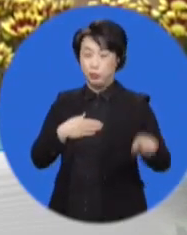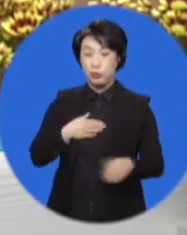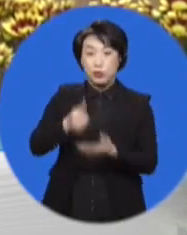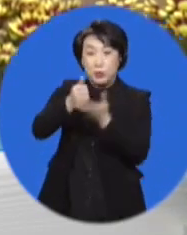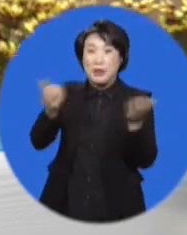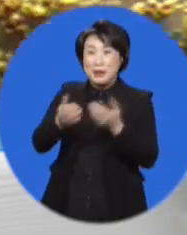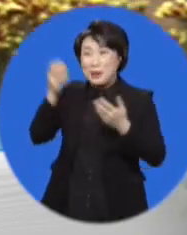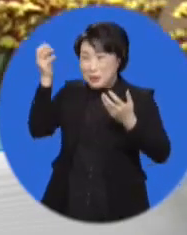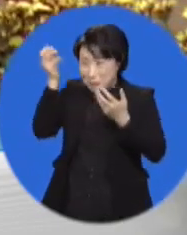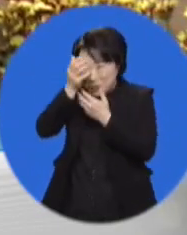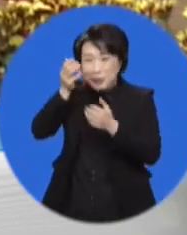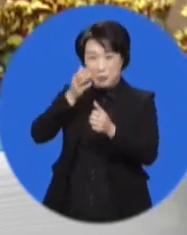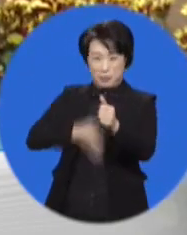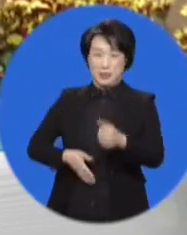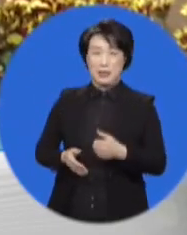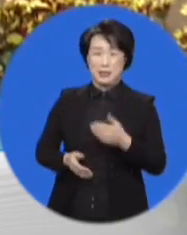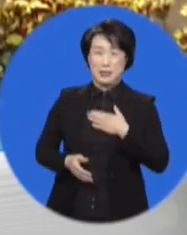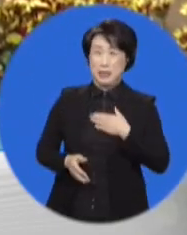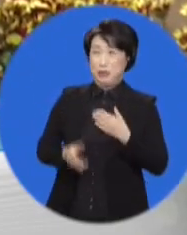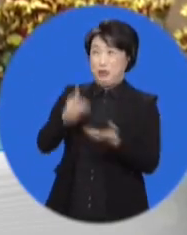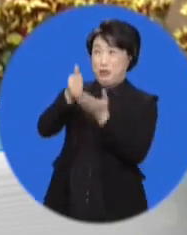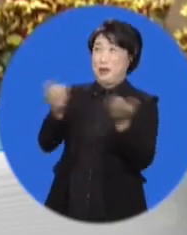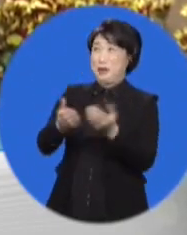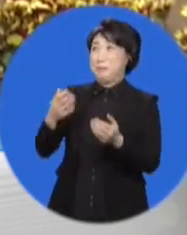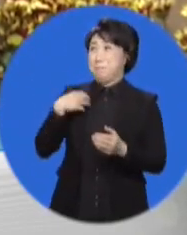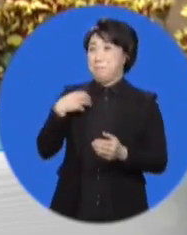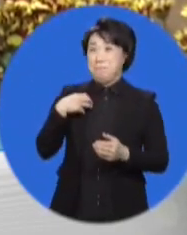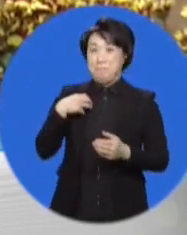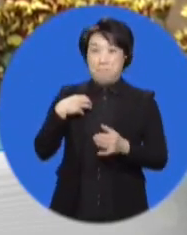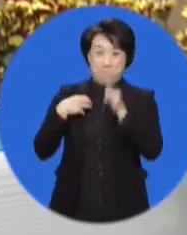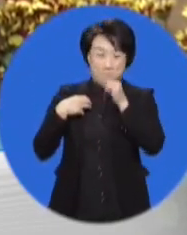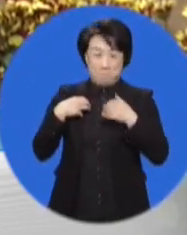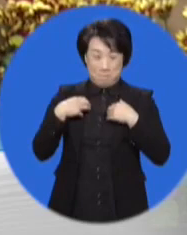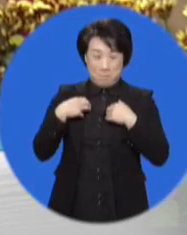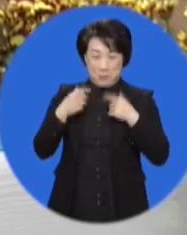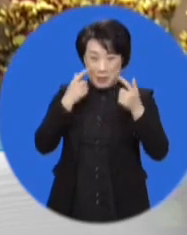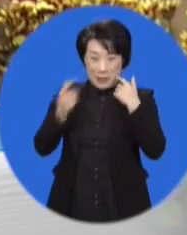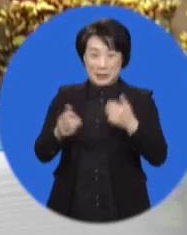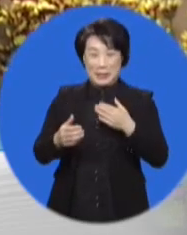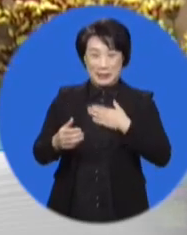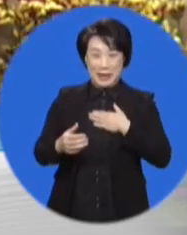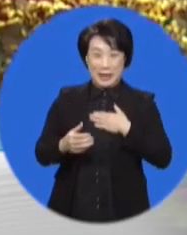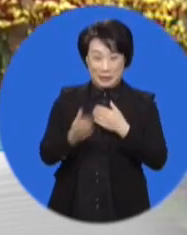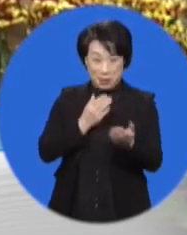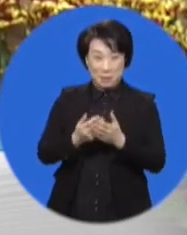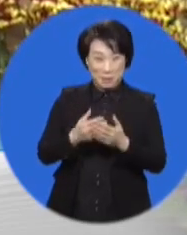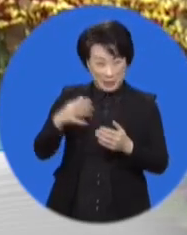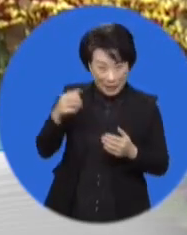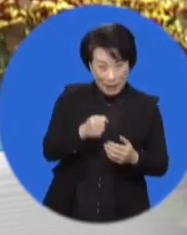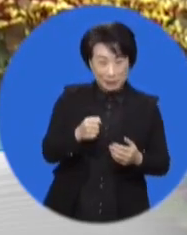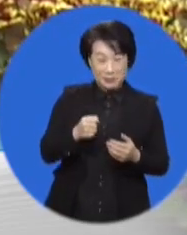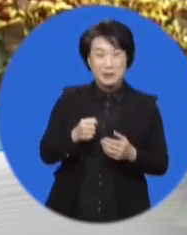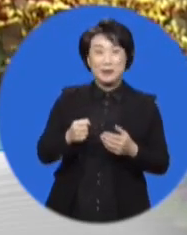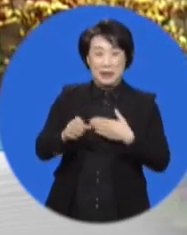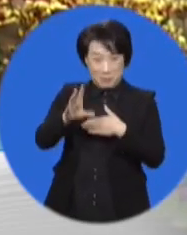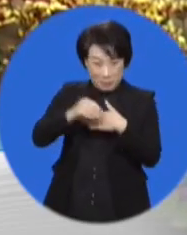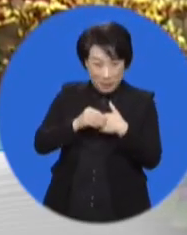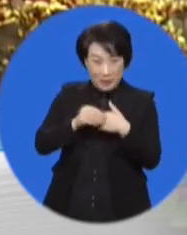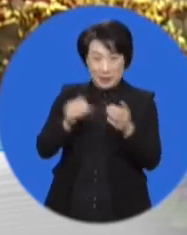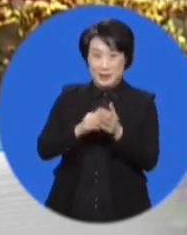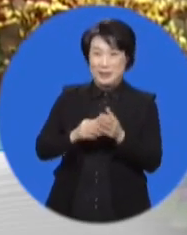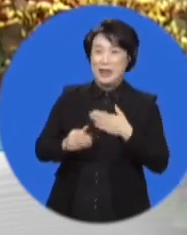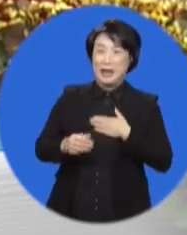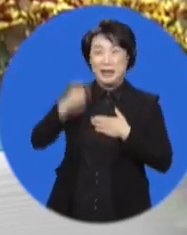일에 미쳐서 나는 주의 일을 하고 있음을 확실하게 나로 경험되고 체험되고